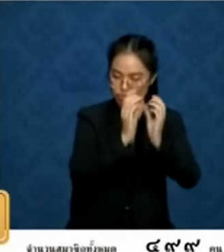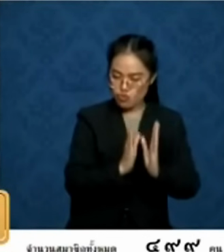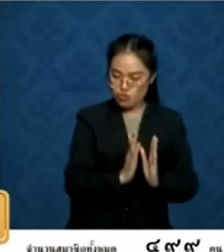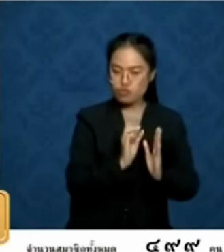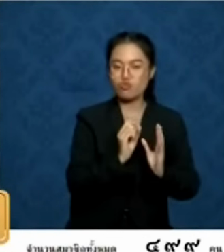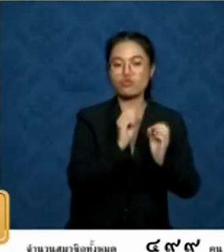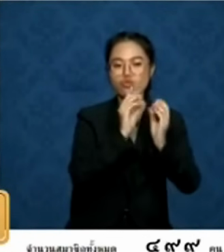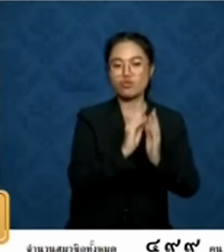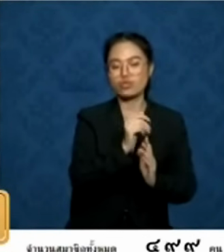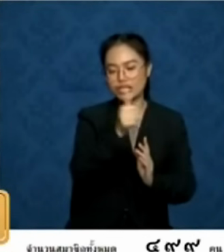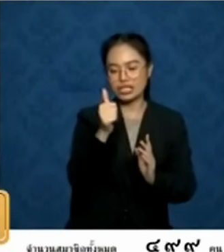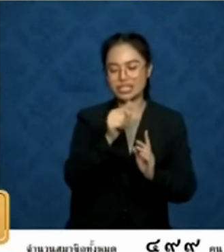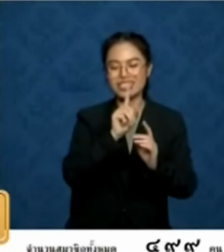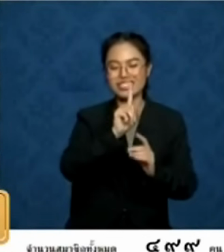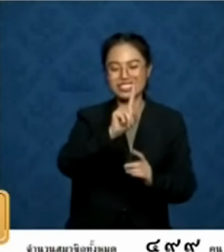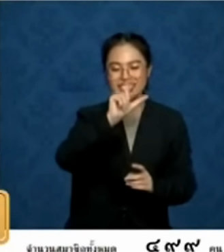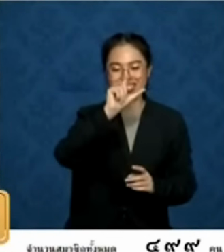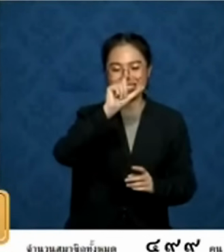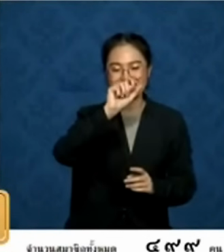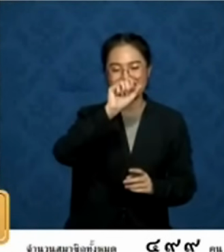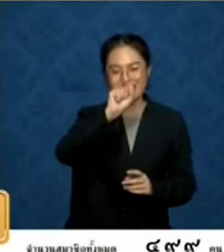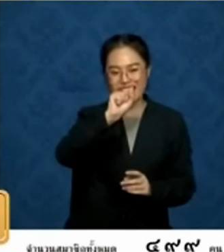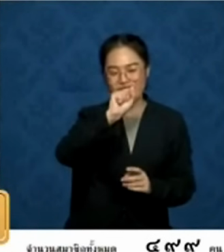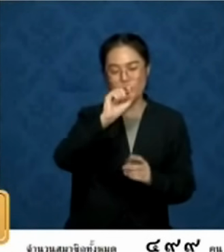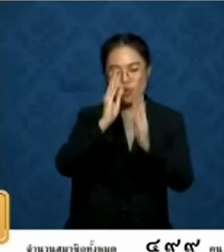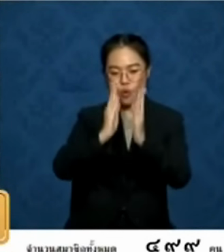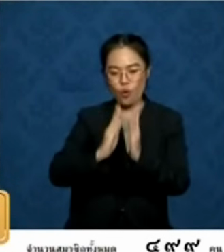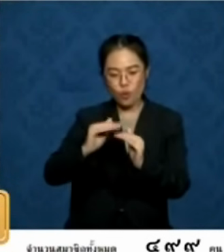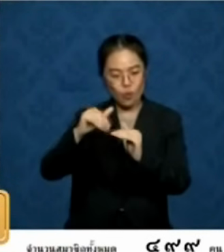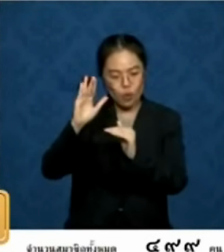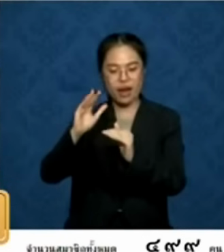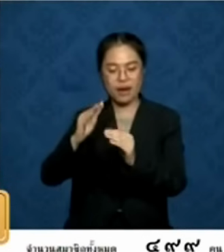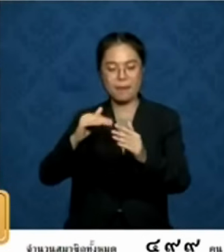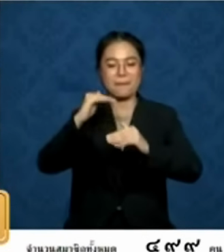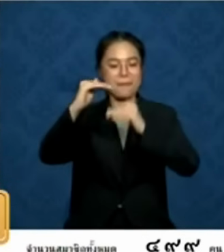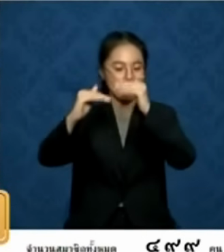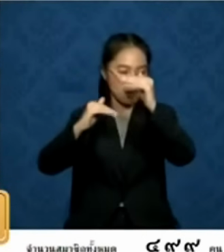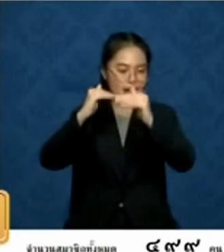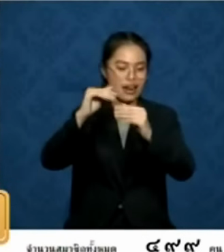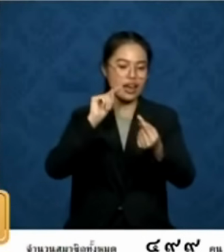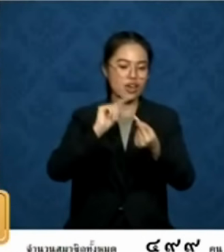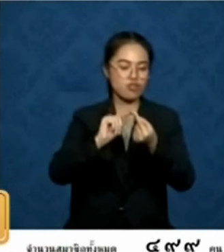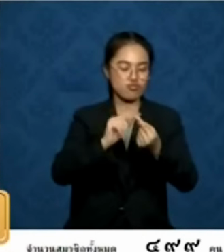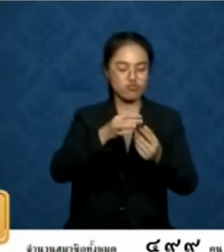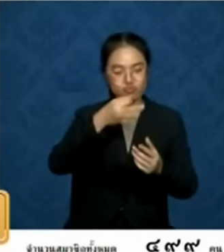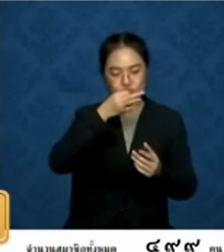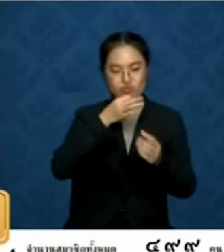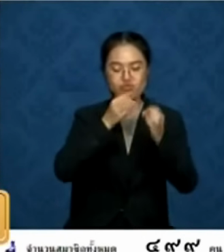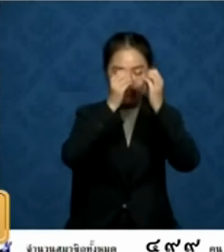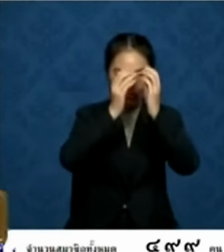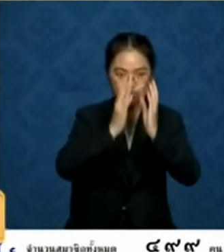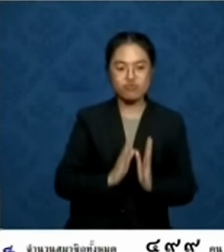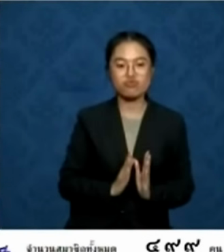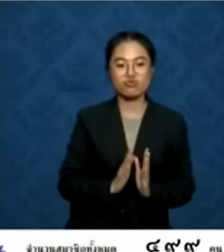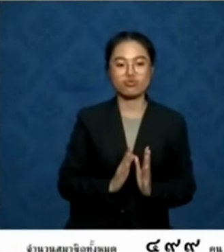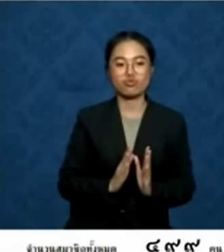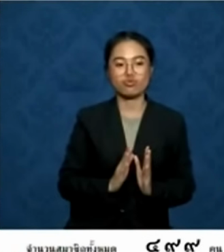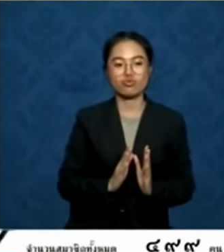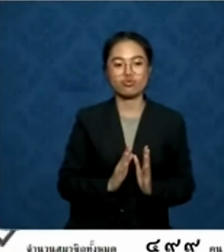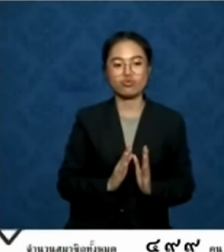า 175,600 คนสนับสนุนการคืนครูให้นักเรียนไม่น้อยกว่